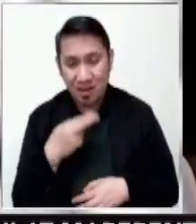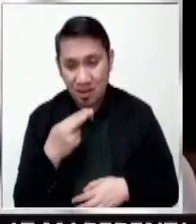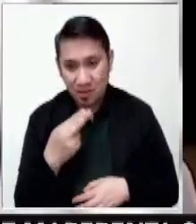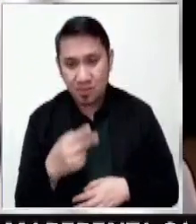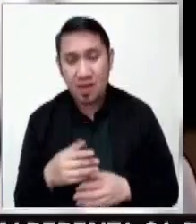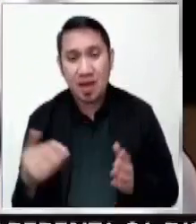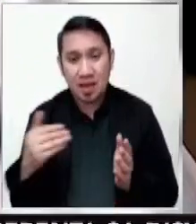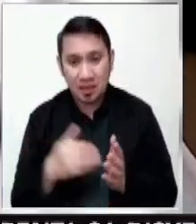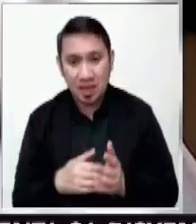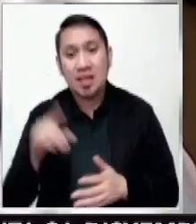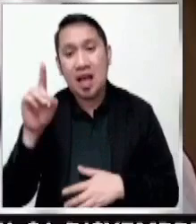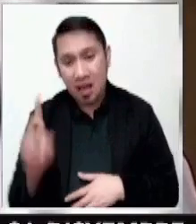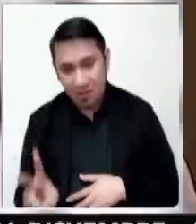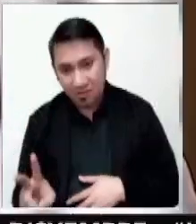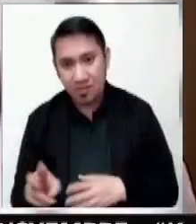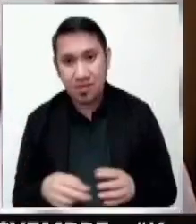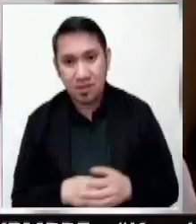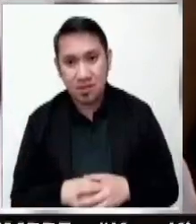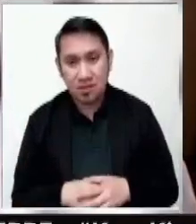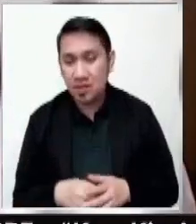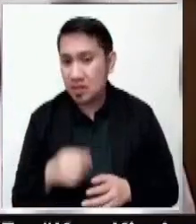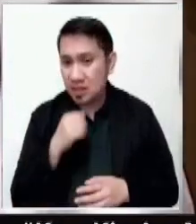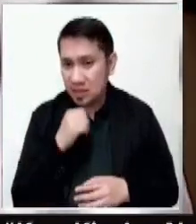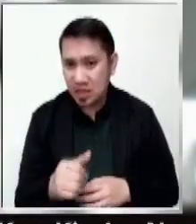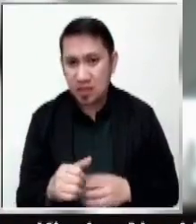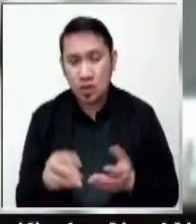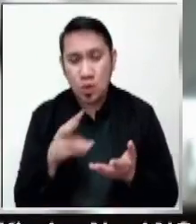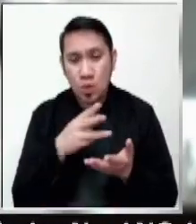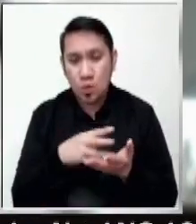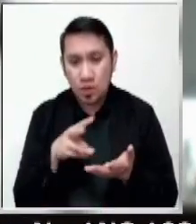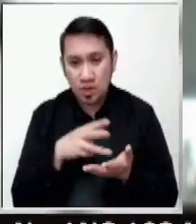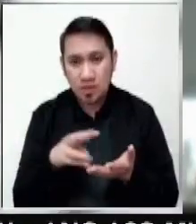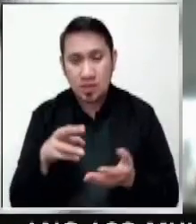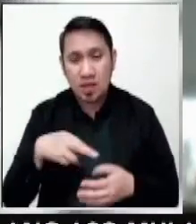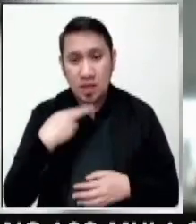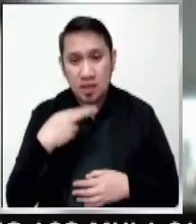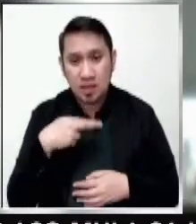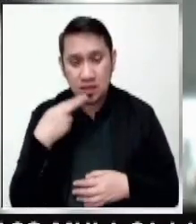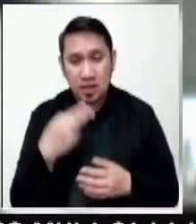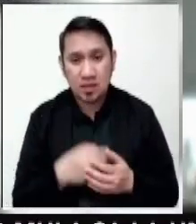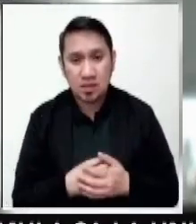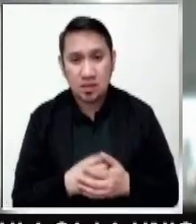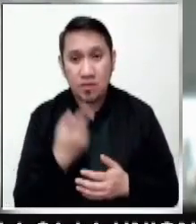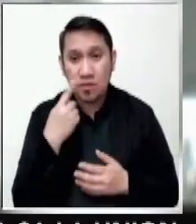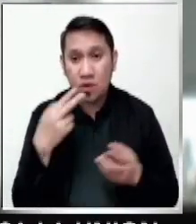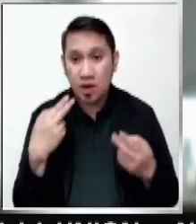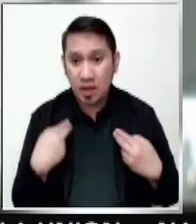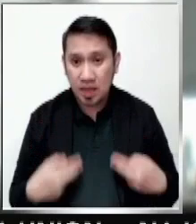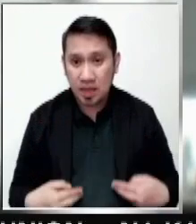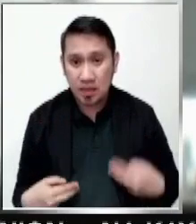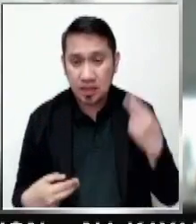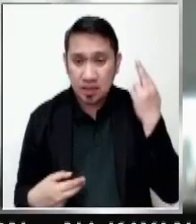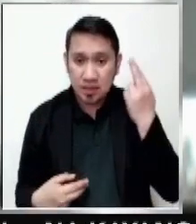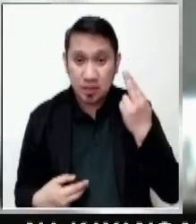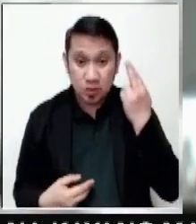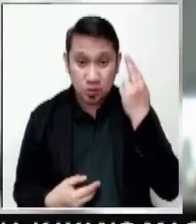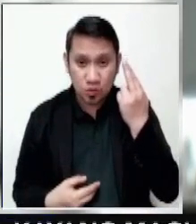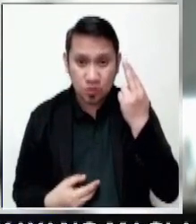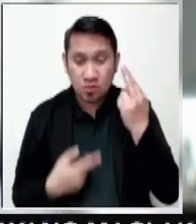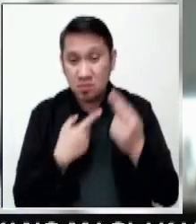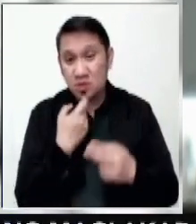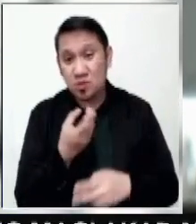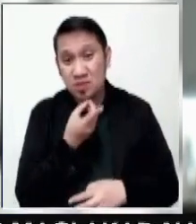rice hindi ko masyadong naaksayang kanin health reasons na rin para kasi diabetic family